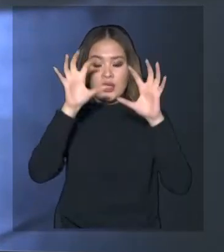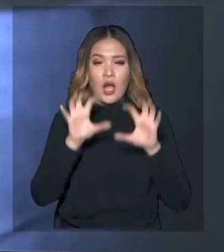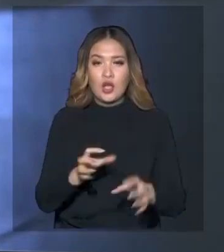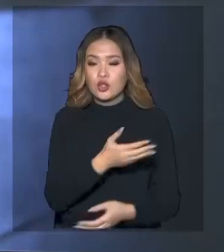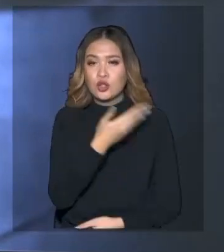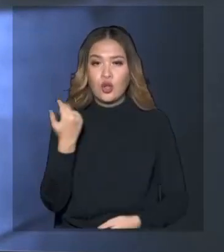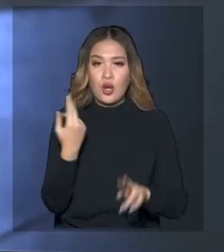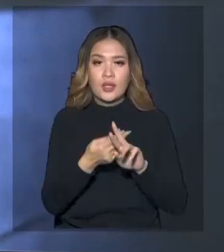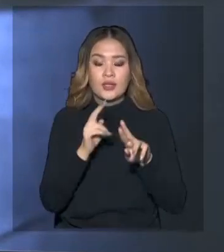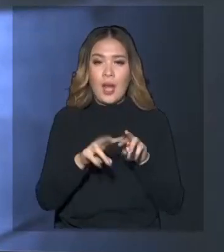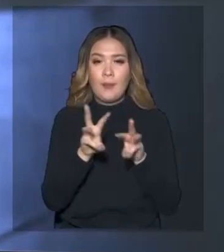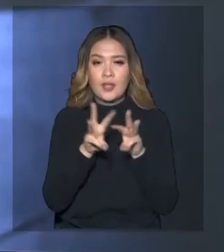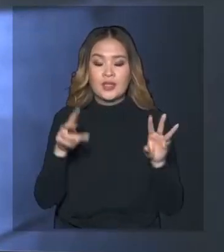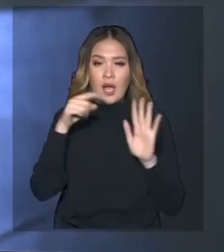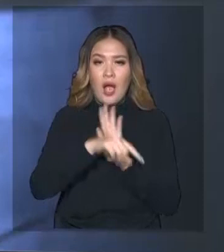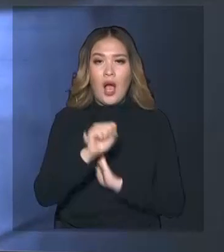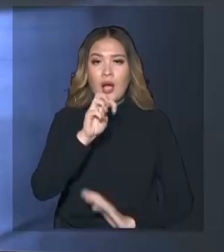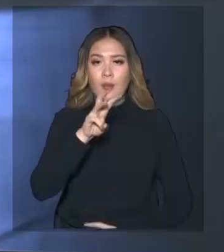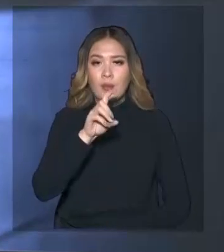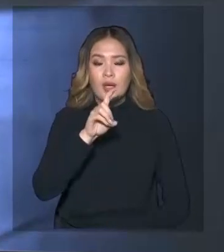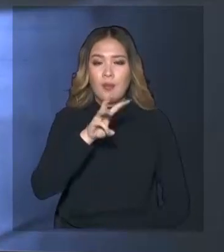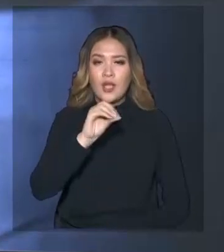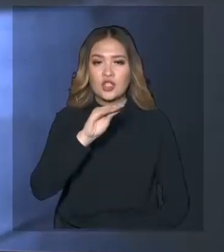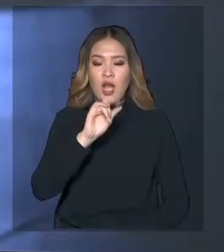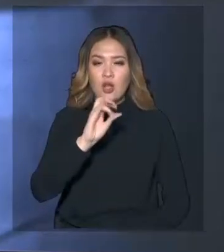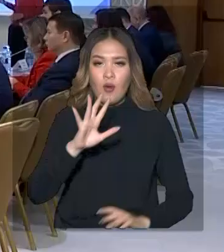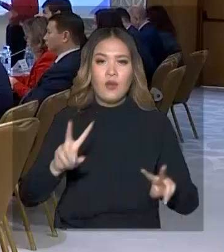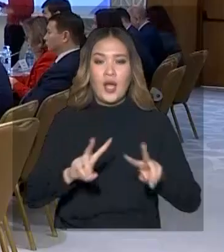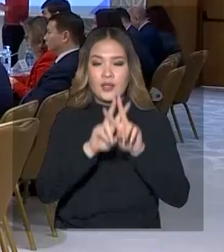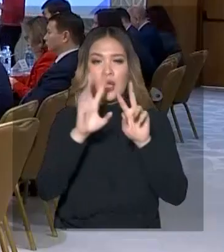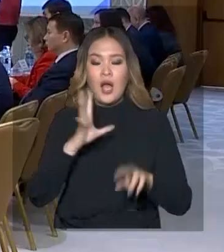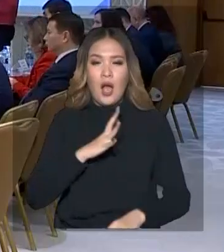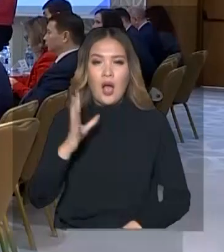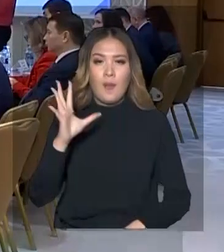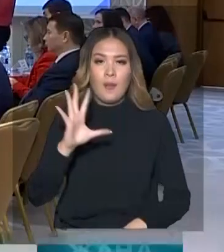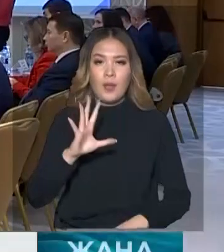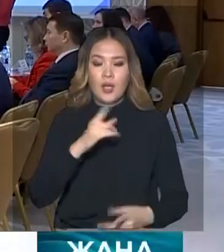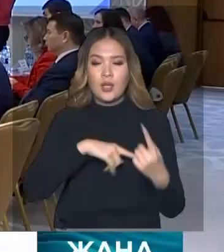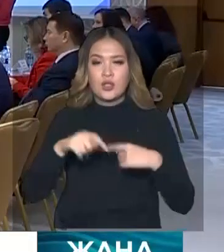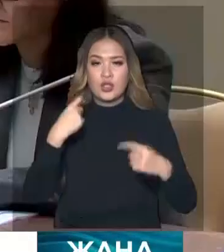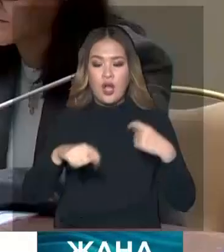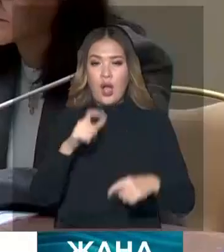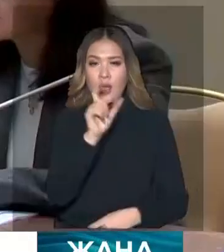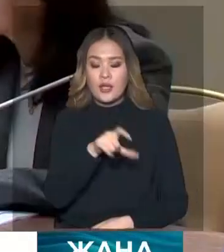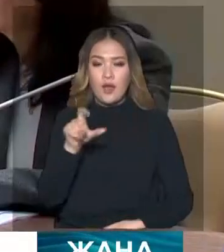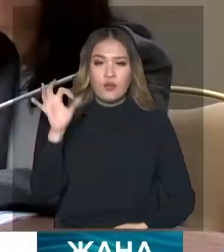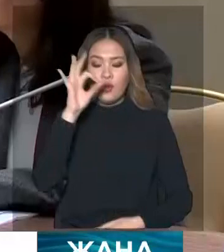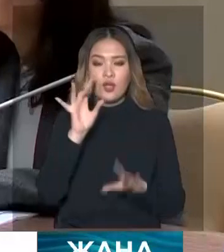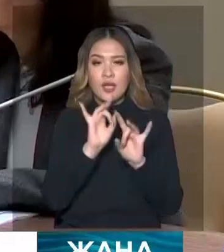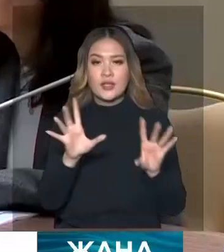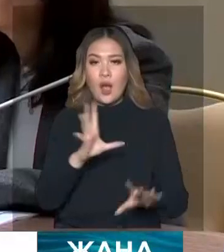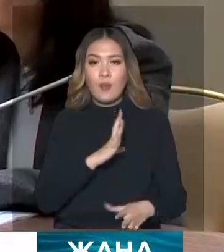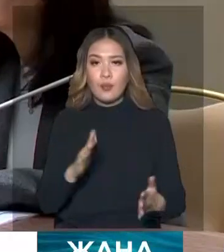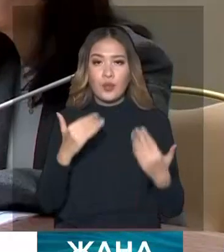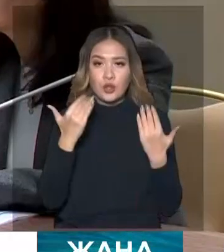Бұл туралы Ішкі істер министрі Марат Ахметжанов Астанада өтіп жатқан адам саудасымен күрес туралы құқықтық форумда мәлімдеді.